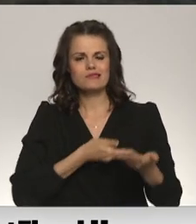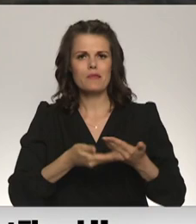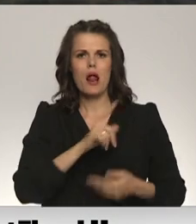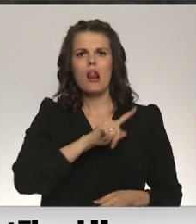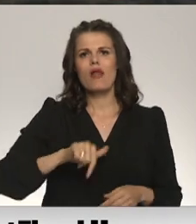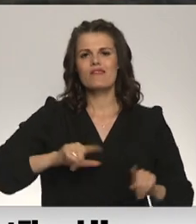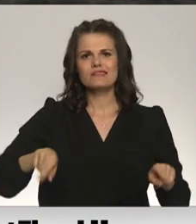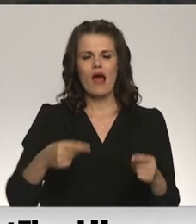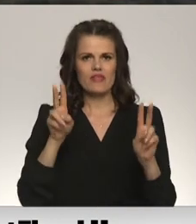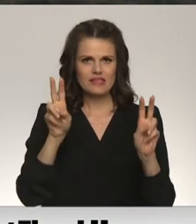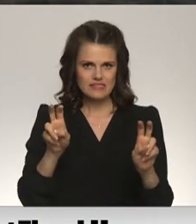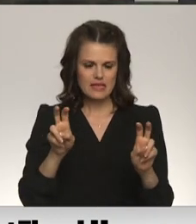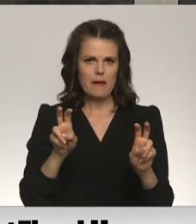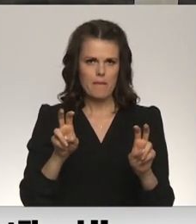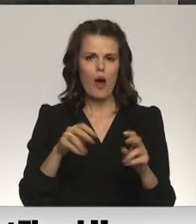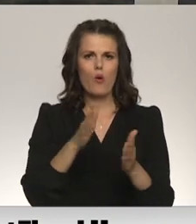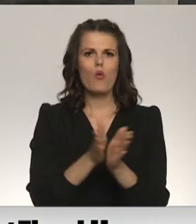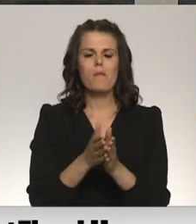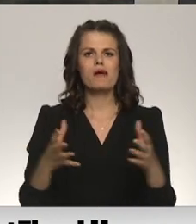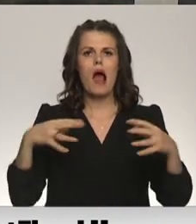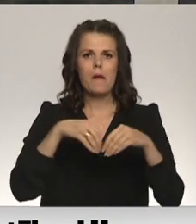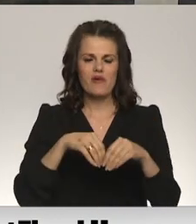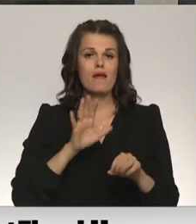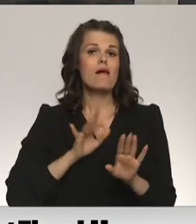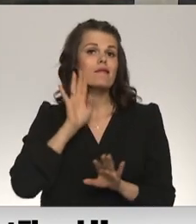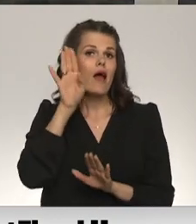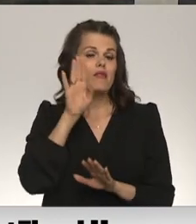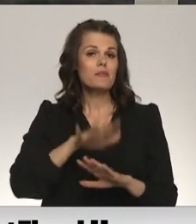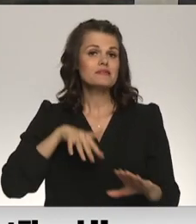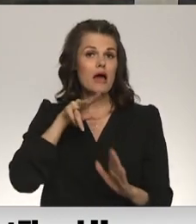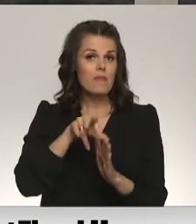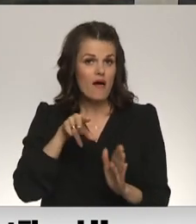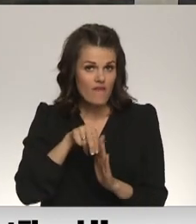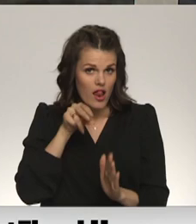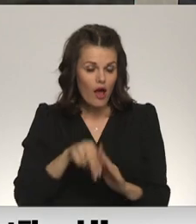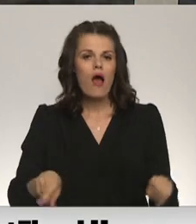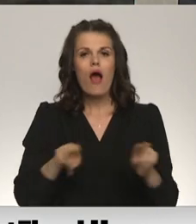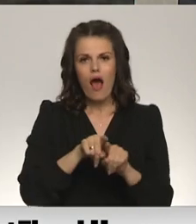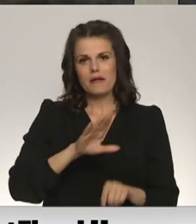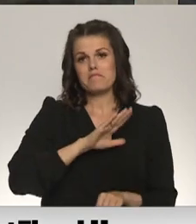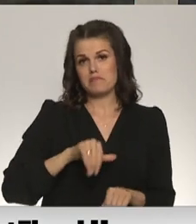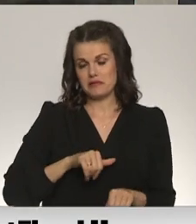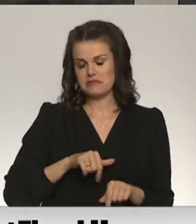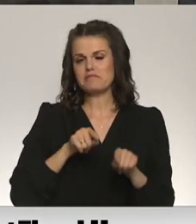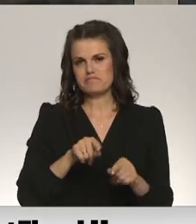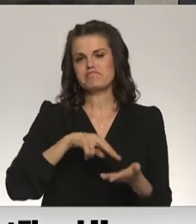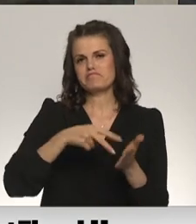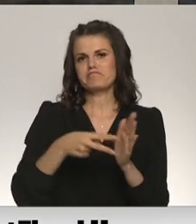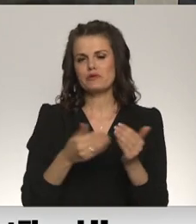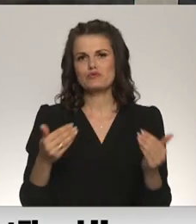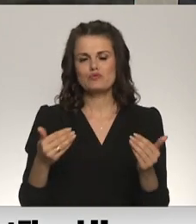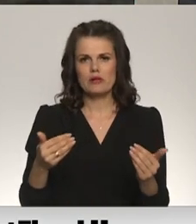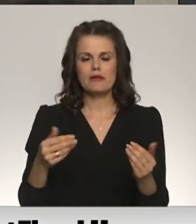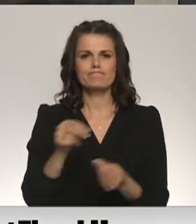Latvijas attīstībai kopīgā apvienībā gaidāmajām Saeimas vēlēšanām un arī pēc tam. Par šādu plānu šodien lēma par